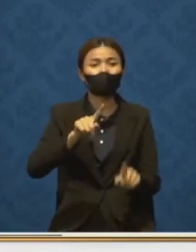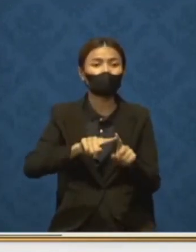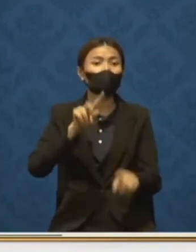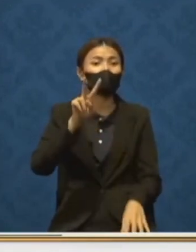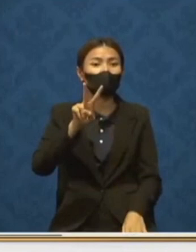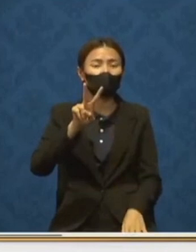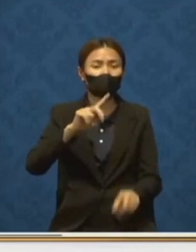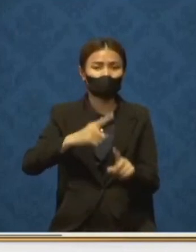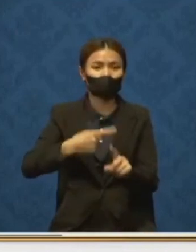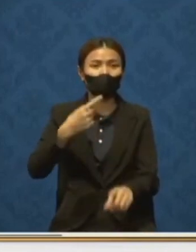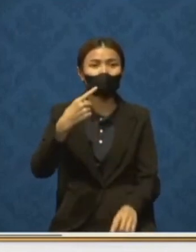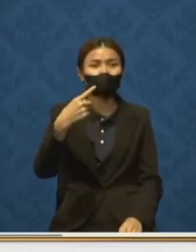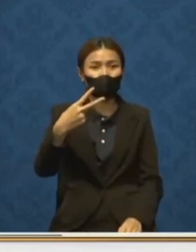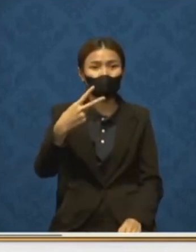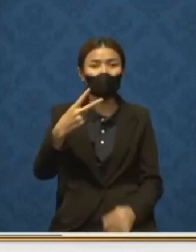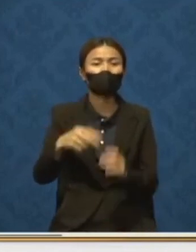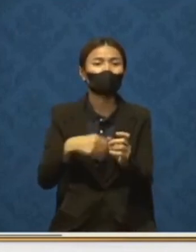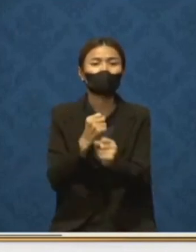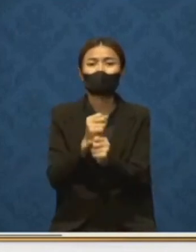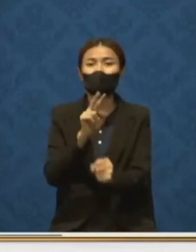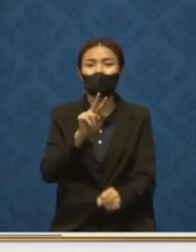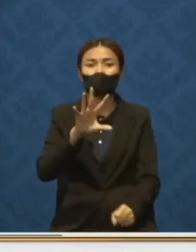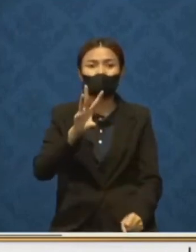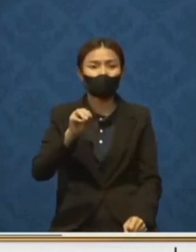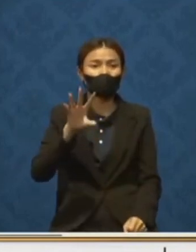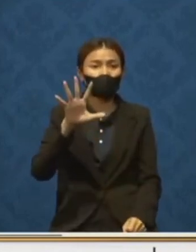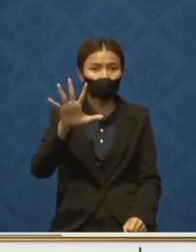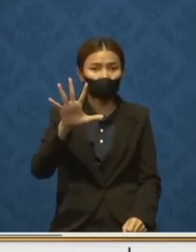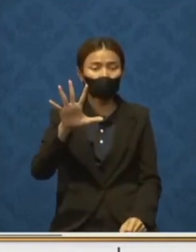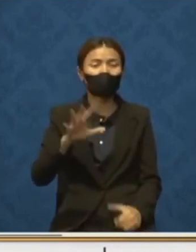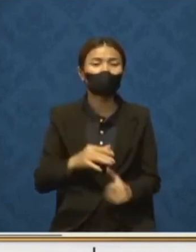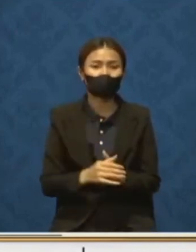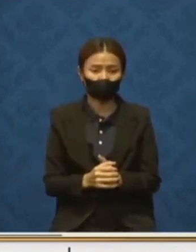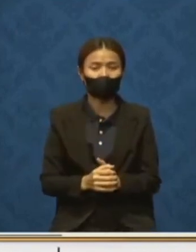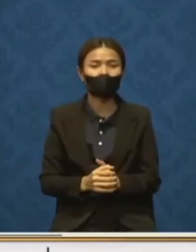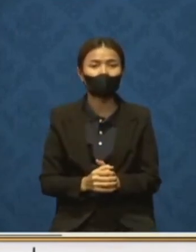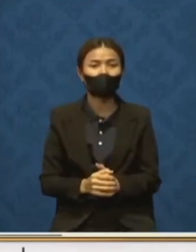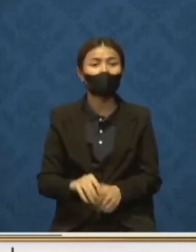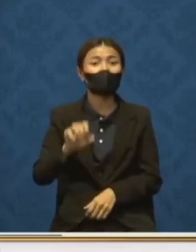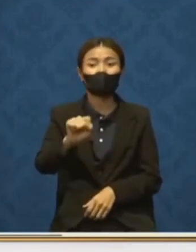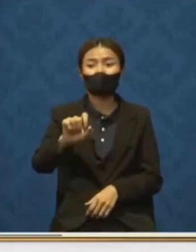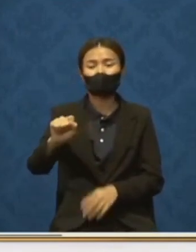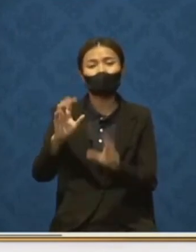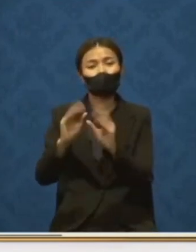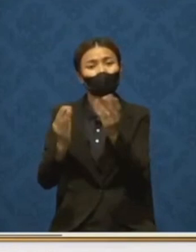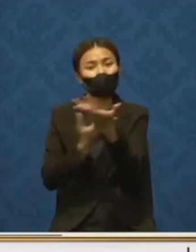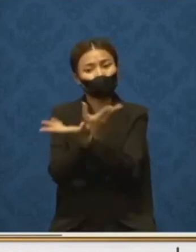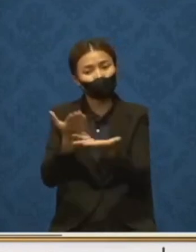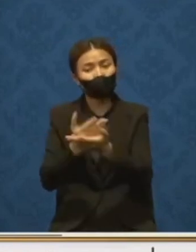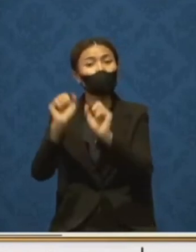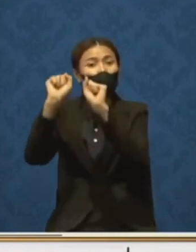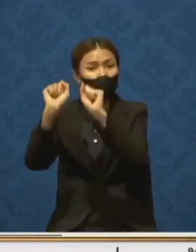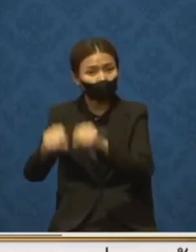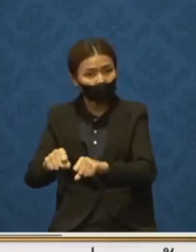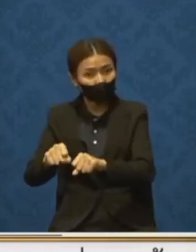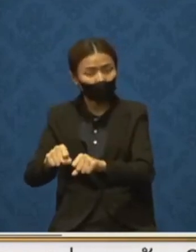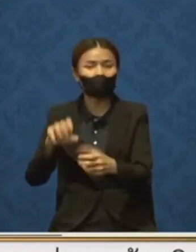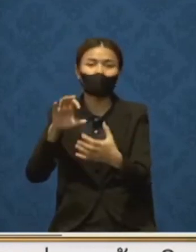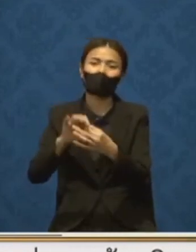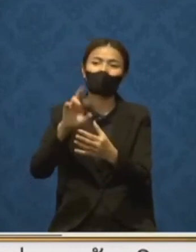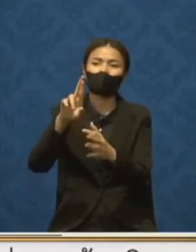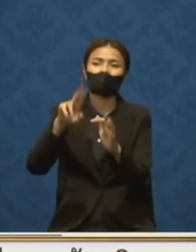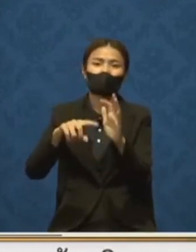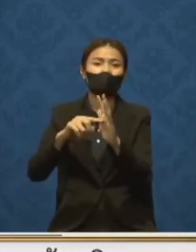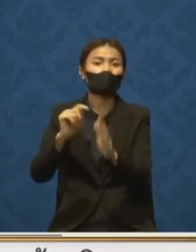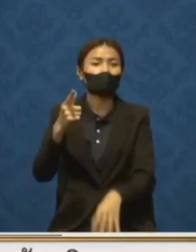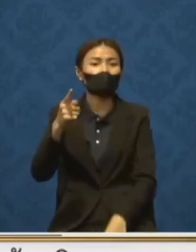าพันธ์2565ที่ประชุมของสภาผู้แทนราษฎรมีมติไม่เห็นชอบกับร่าง